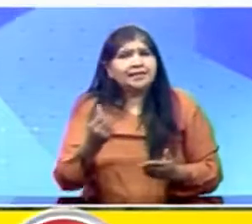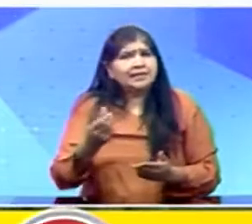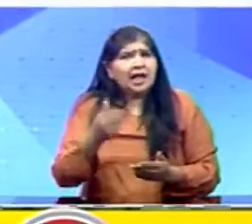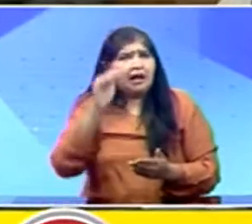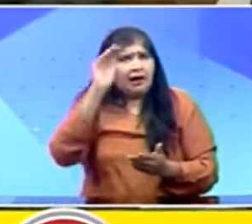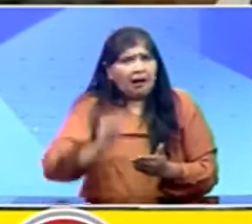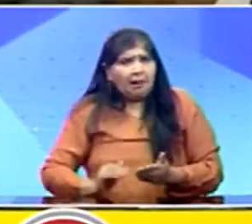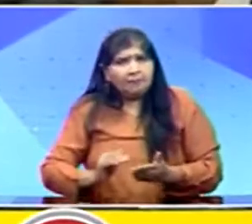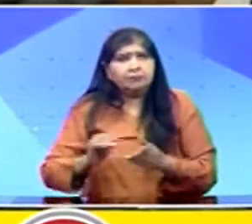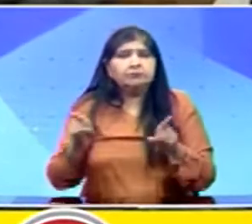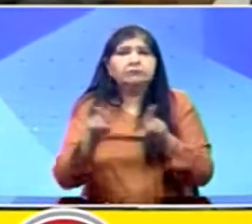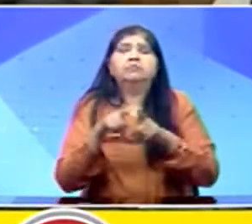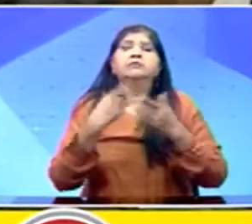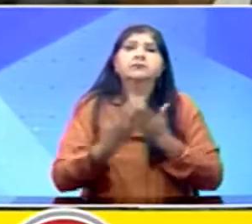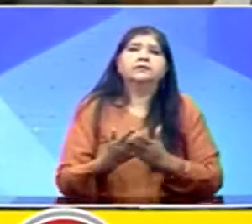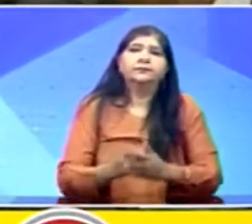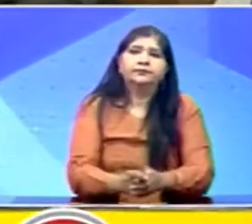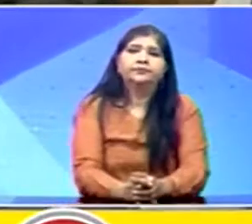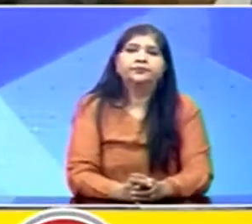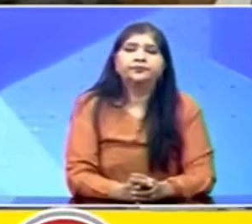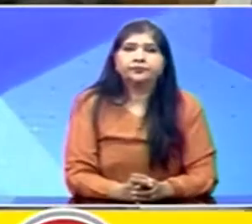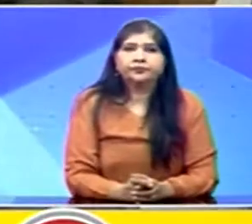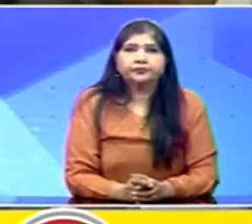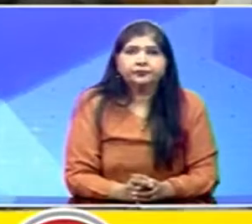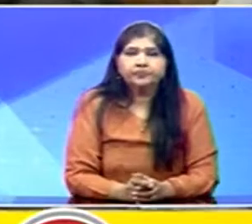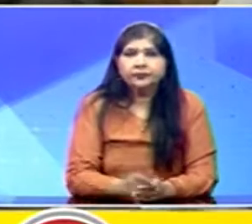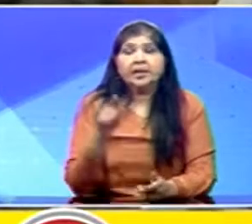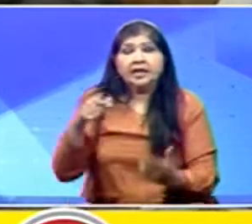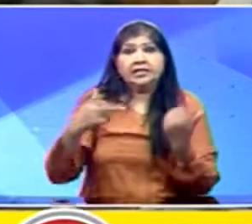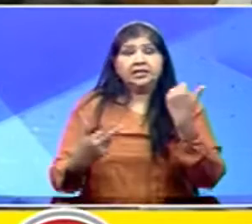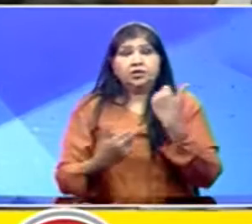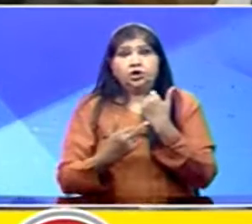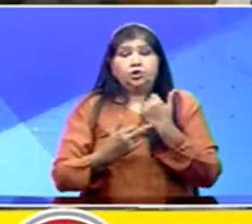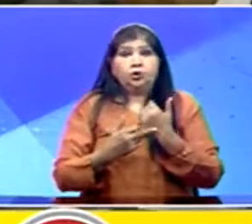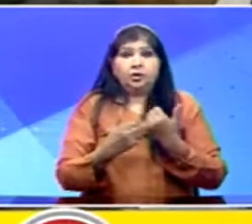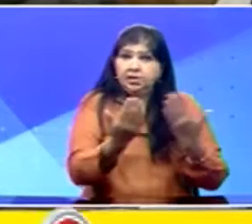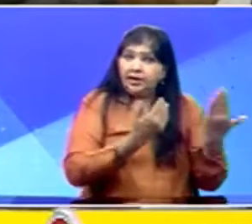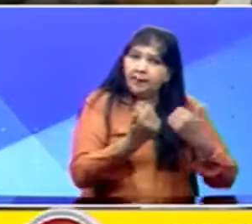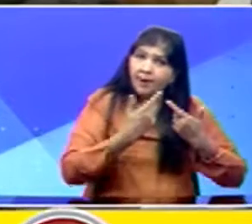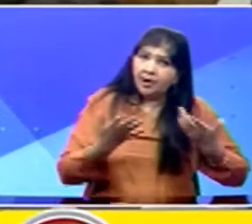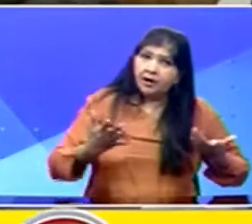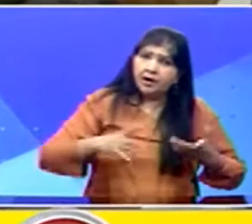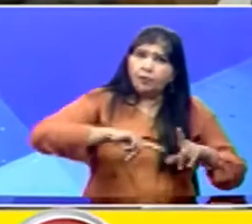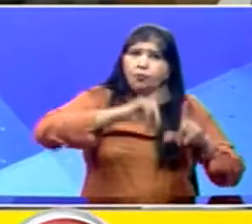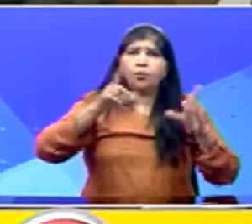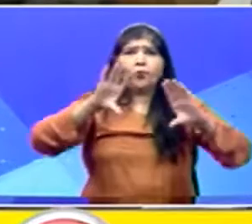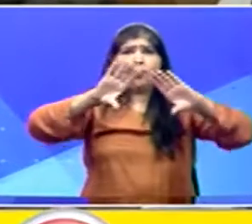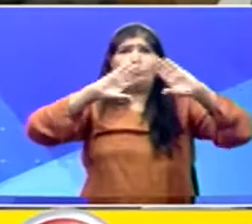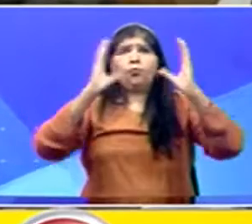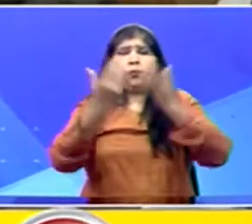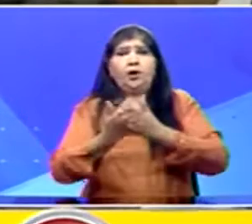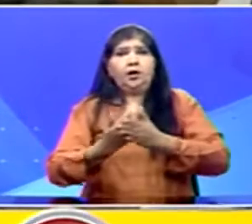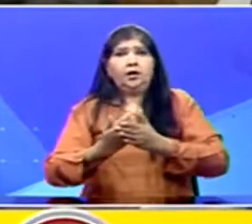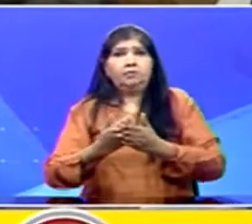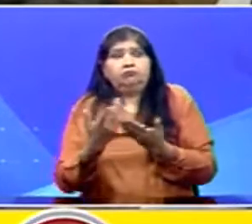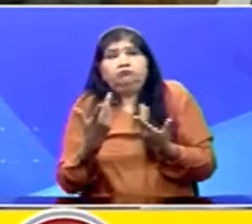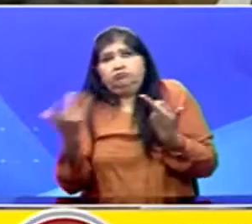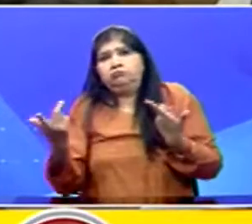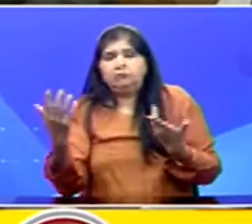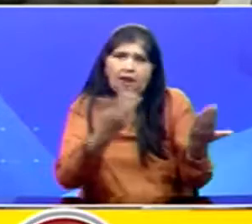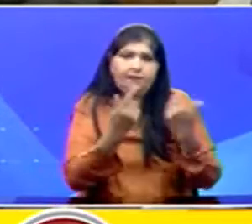काफी कम होगी इस टेक्नलोजी की डिमाण पूरी दुनिया में हो सकती है